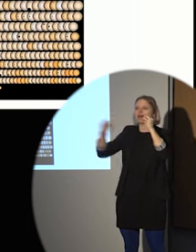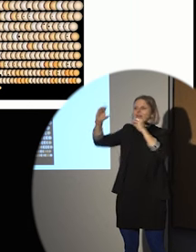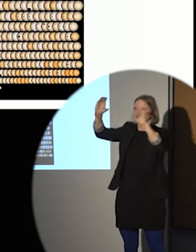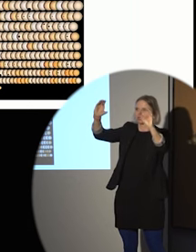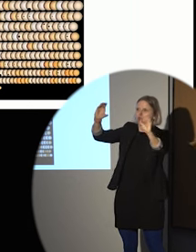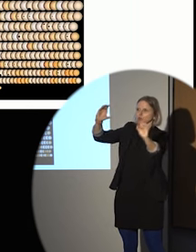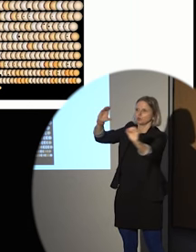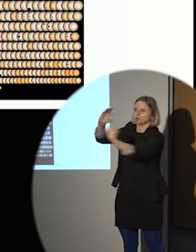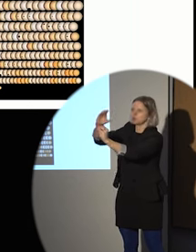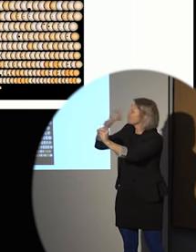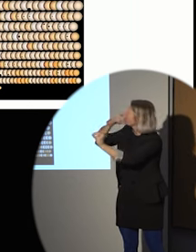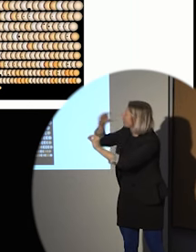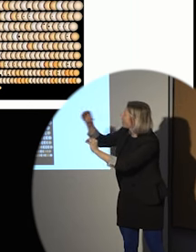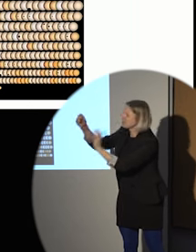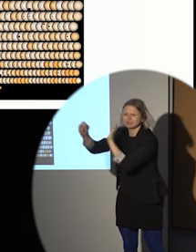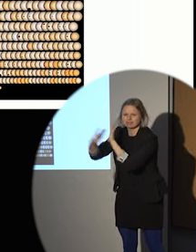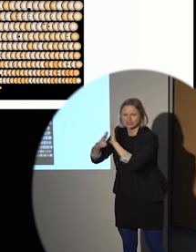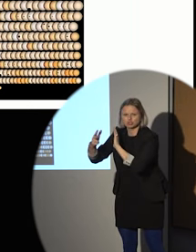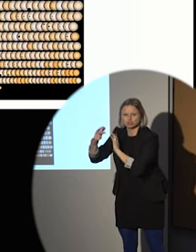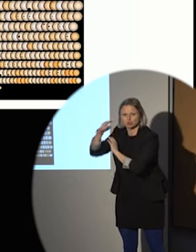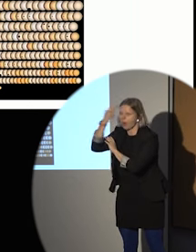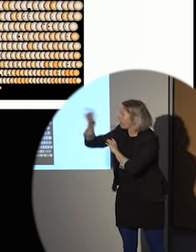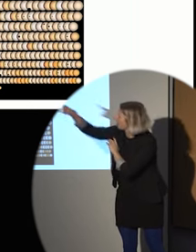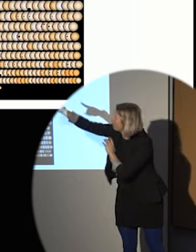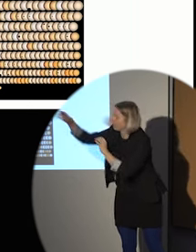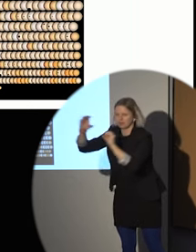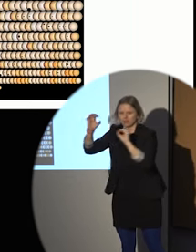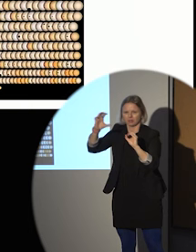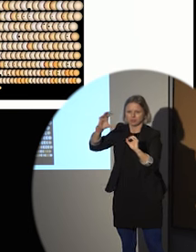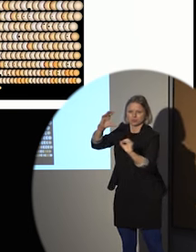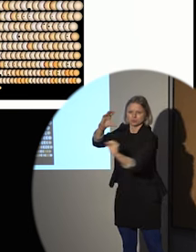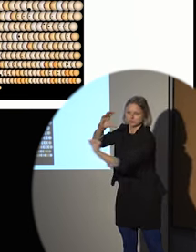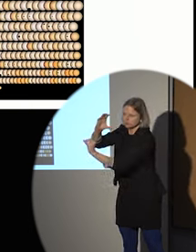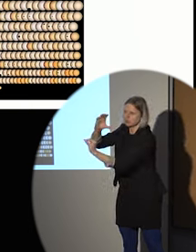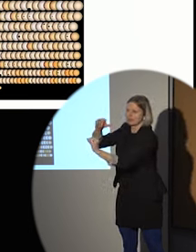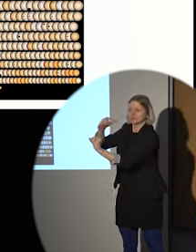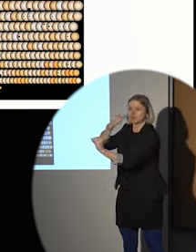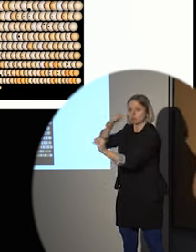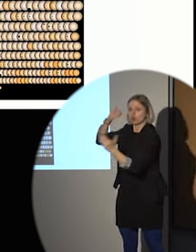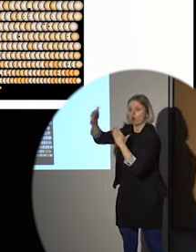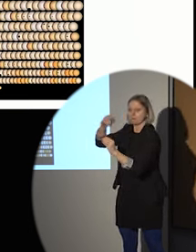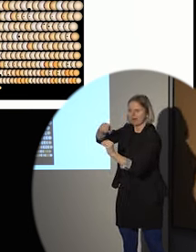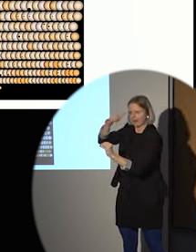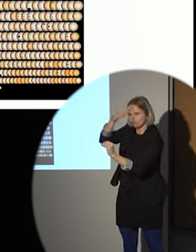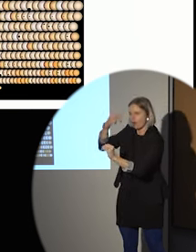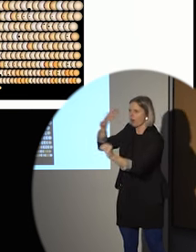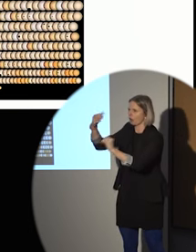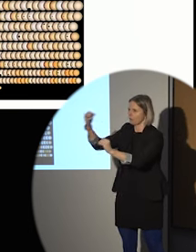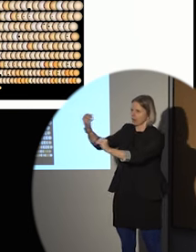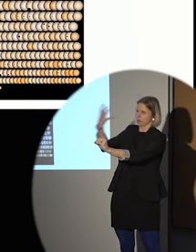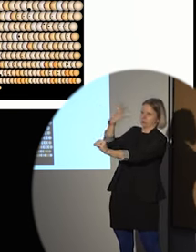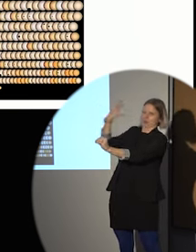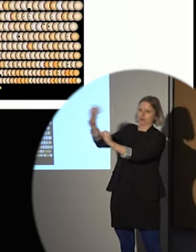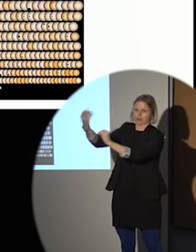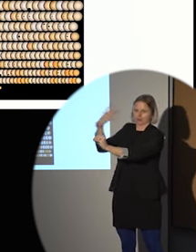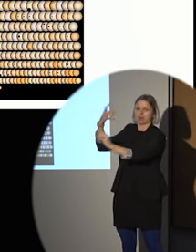obscurcition. Et en fait, tous les petits points que vous voyez vous montrent en fait typiquement la taille des planètes par rapport à la